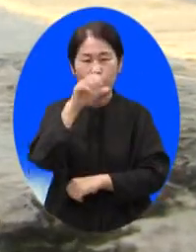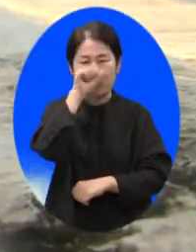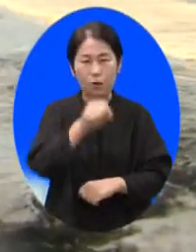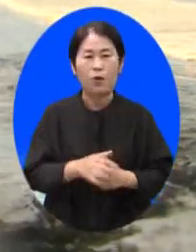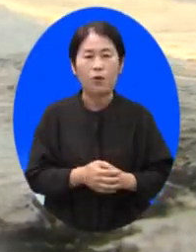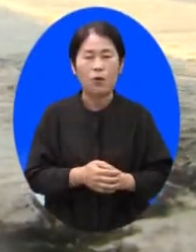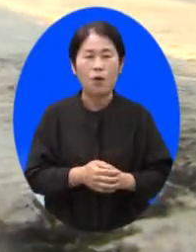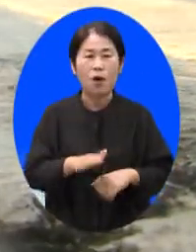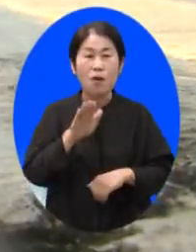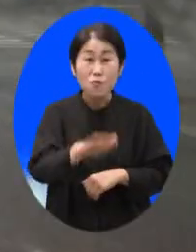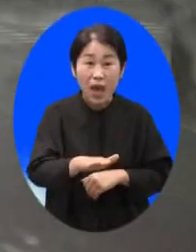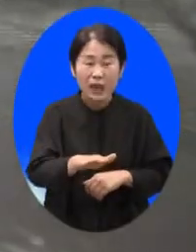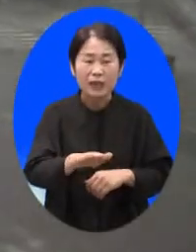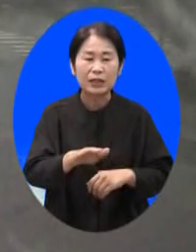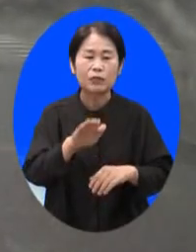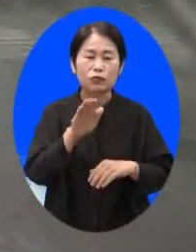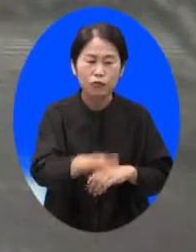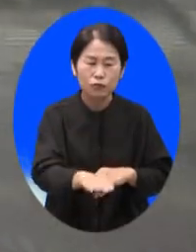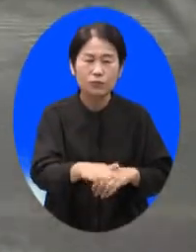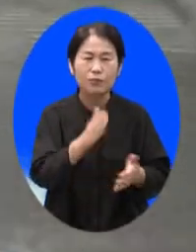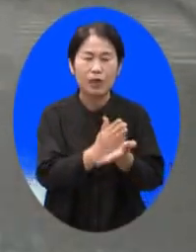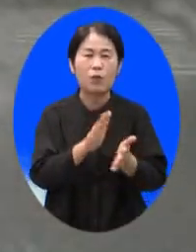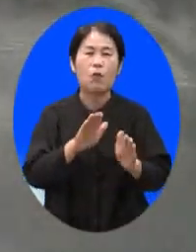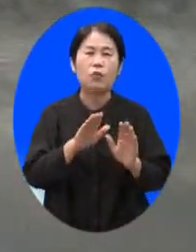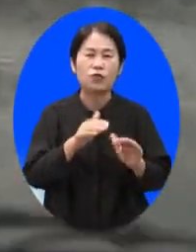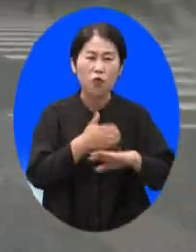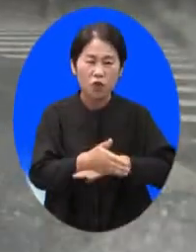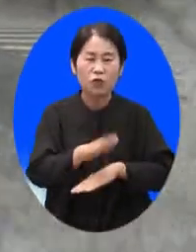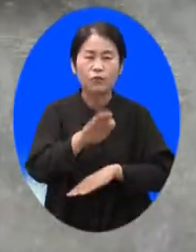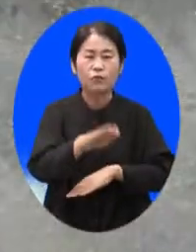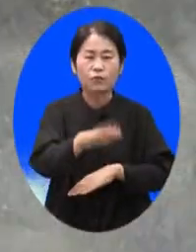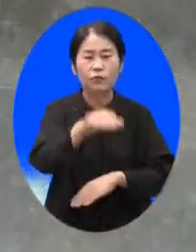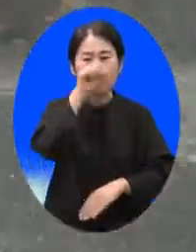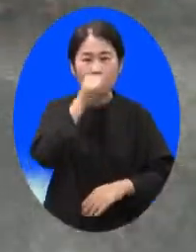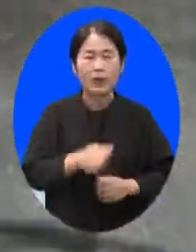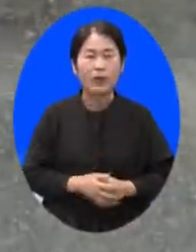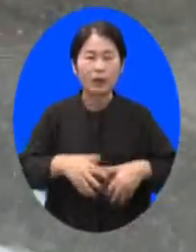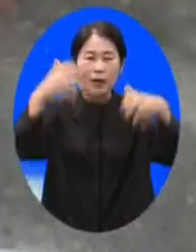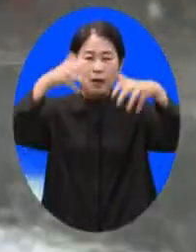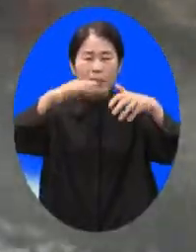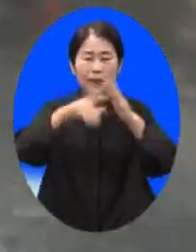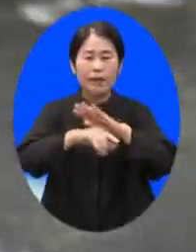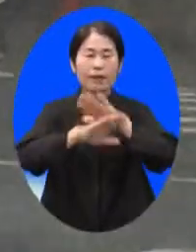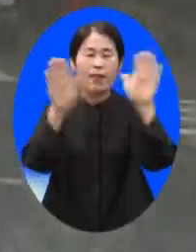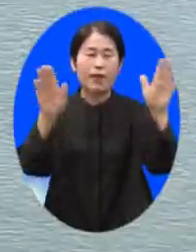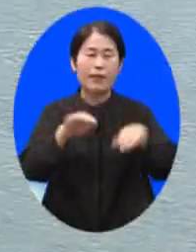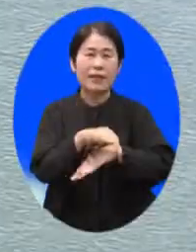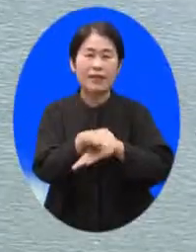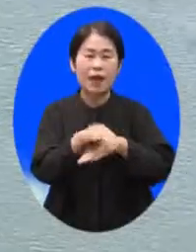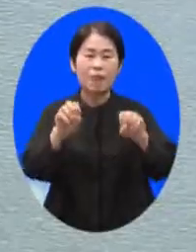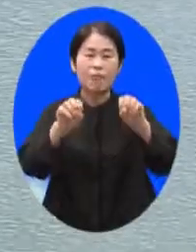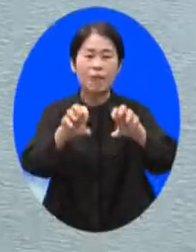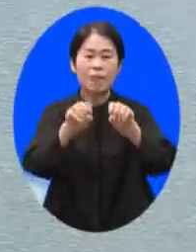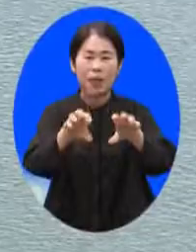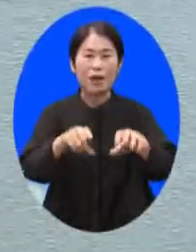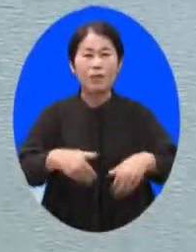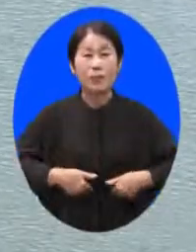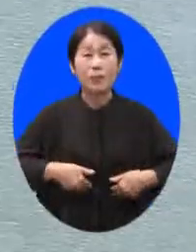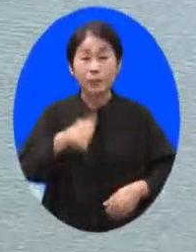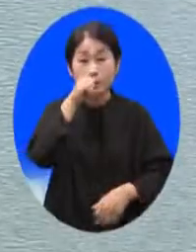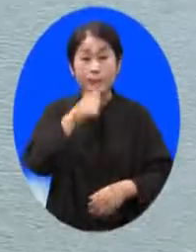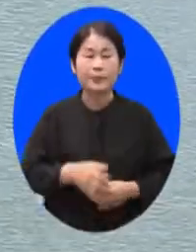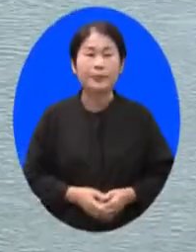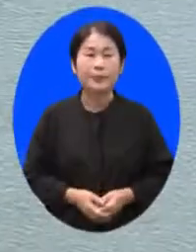낮추고 브레이크는 여러 번 나눠 밟는 것이 좋습니다. 또한 집중호우가 있는 날에는 낮에도 전조등을 켠